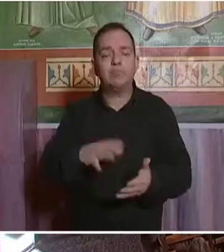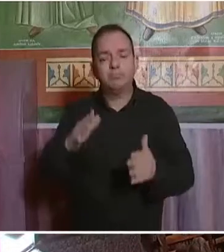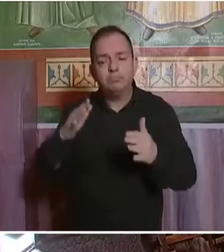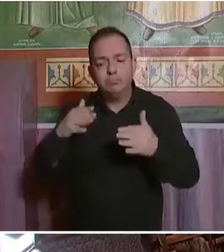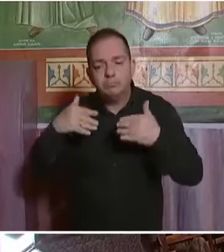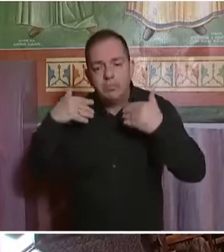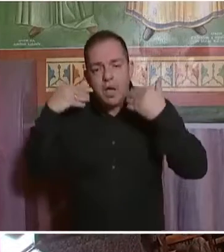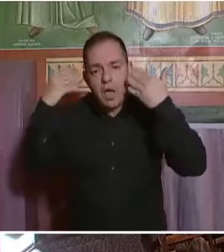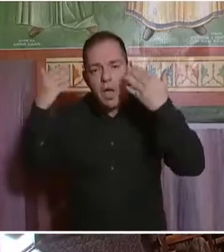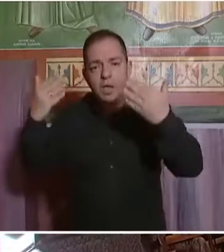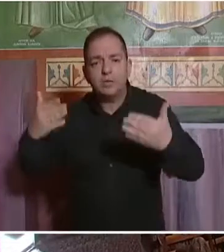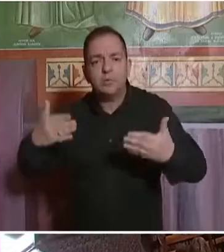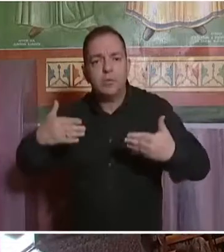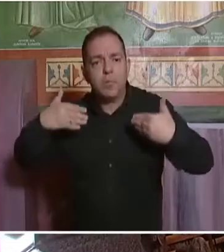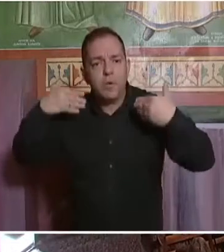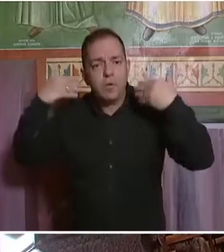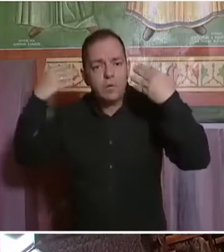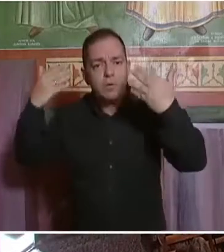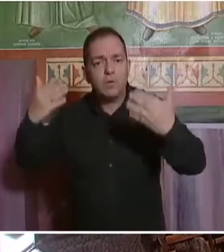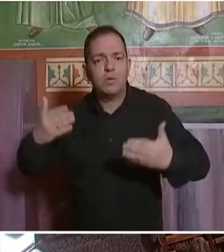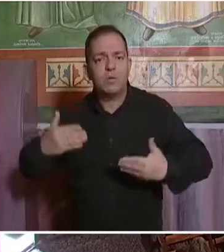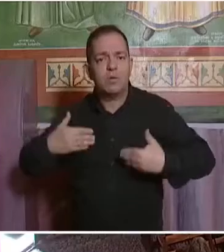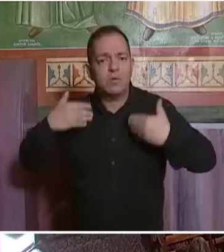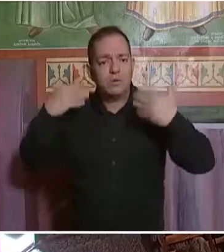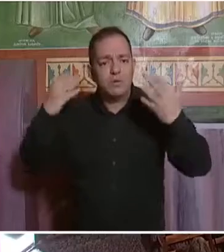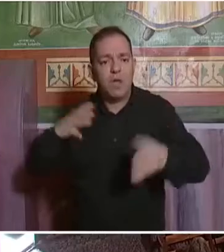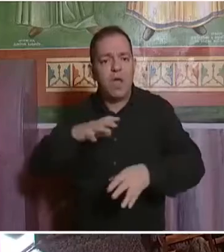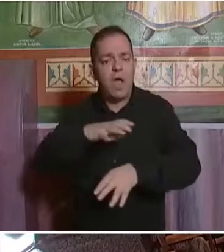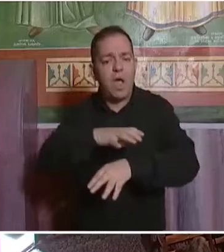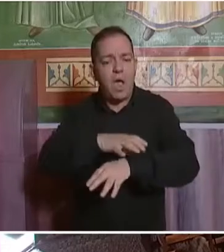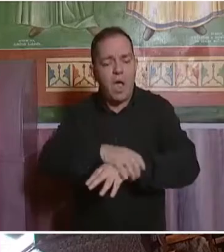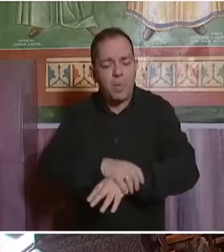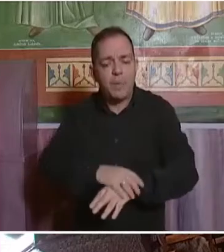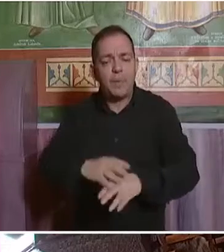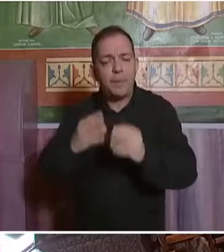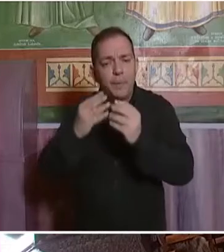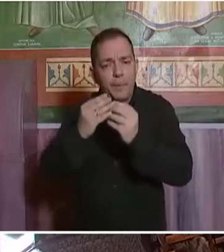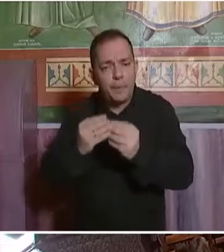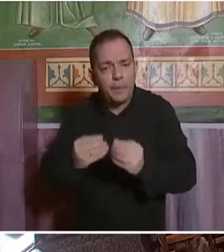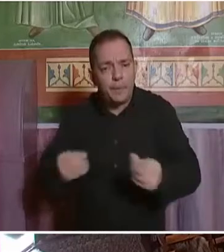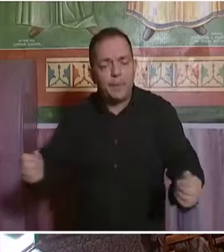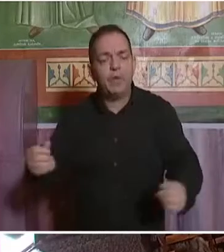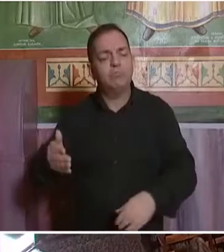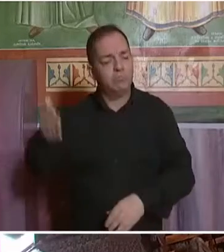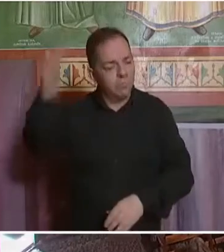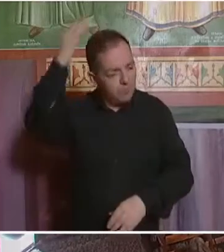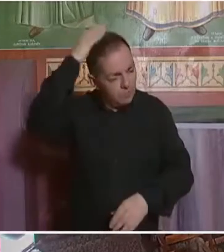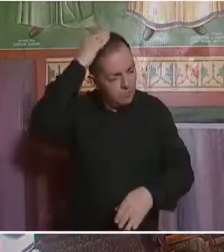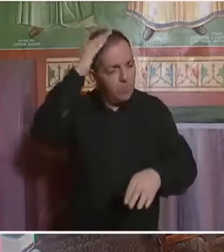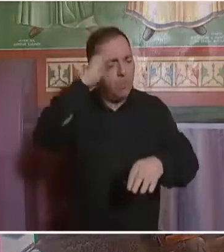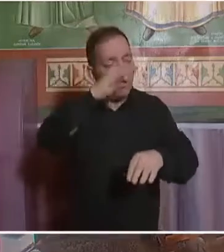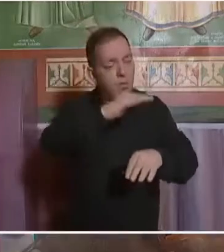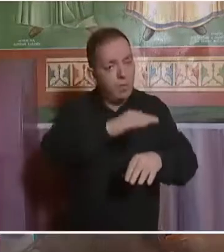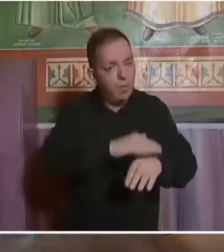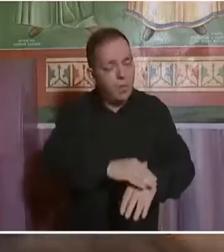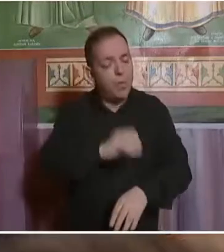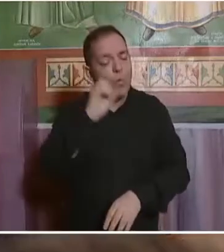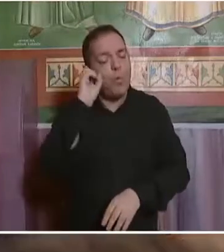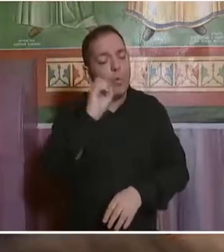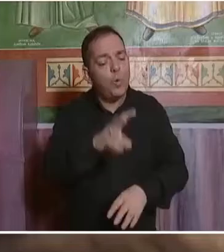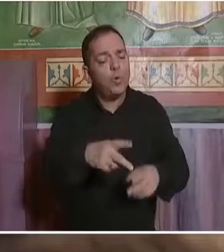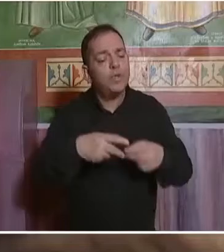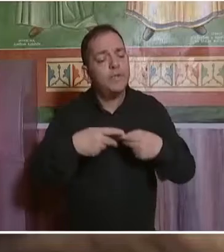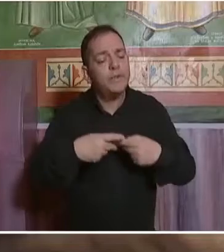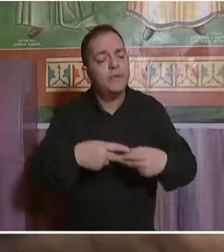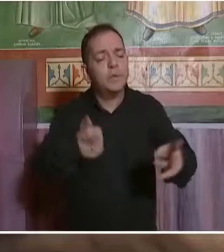μετανοίας που έστησε ο Κύριος και την χάρη της αφέστεως που παρέχει δια του μυστηρίου